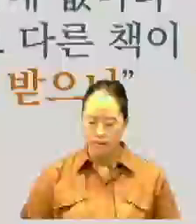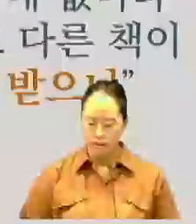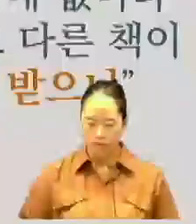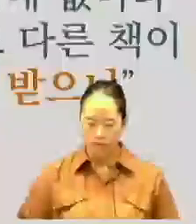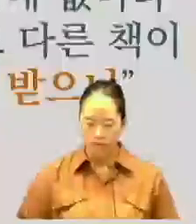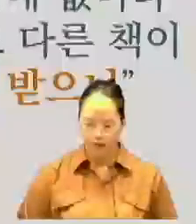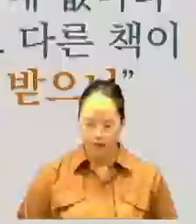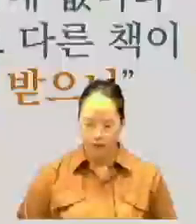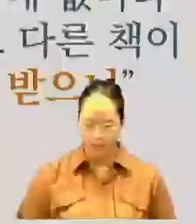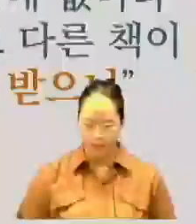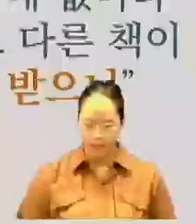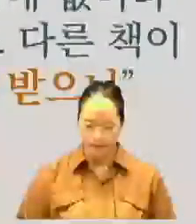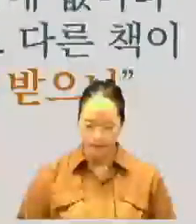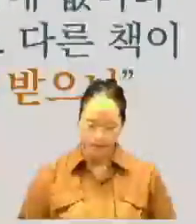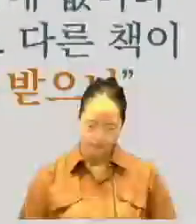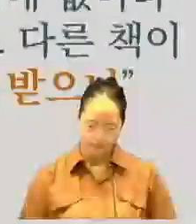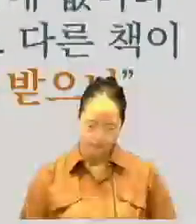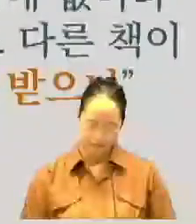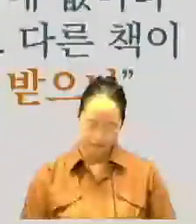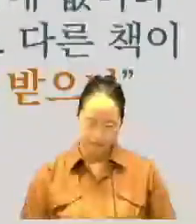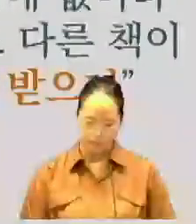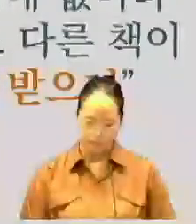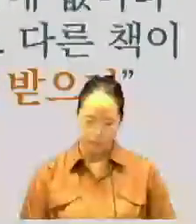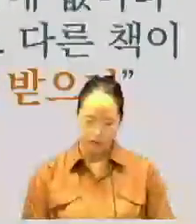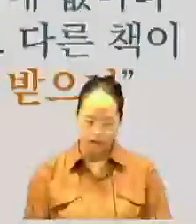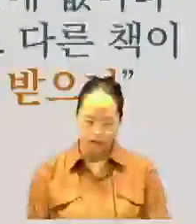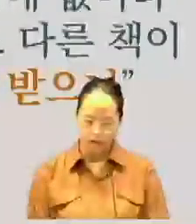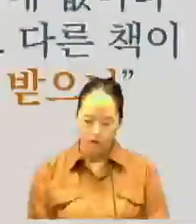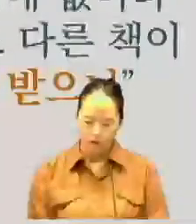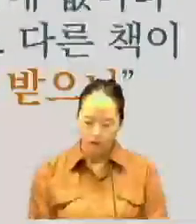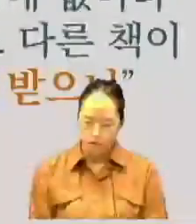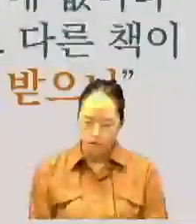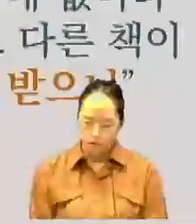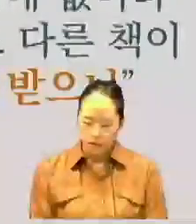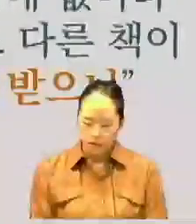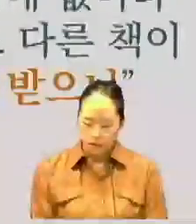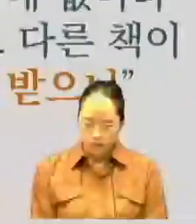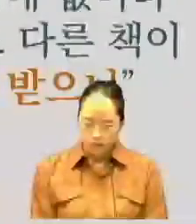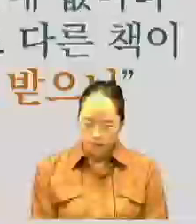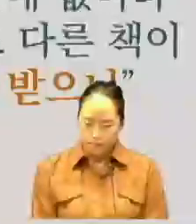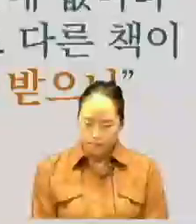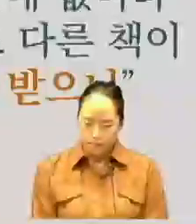这个辩论，圣经里面记录了我们死后呢会有审判。